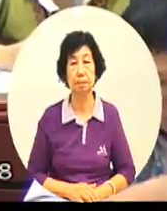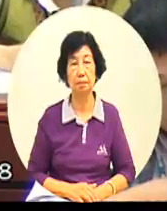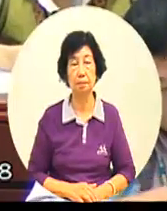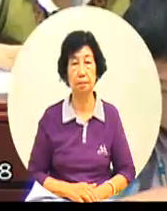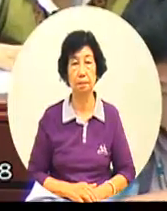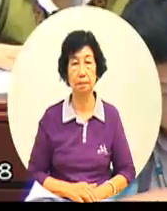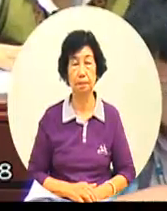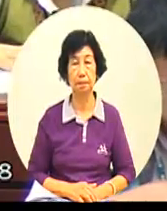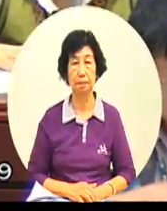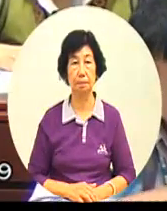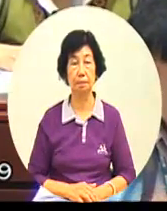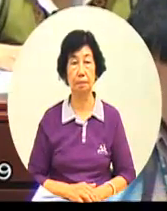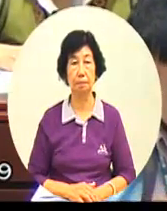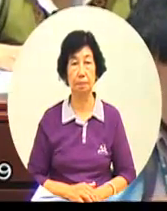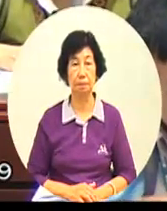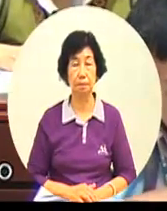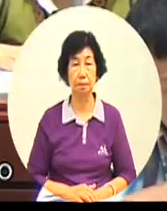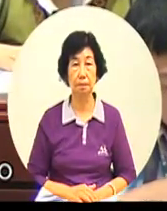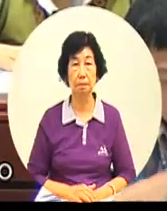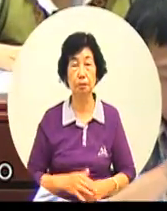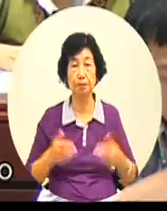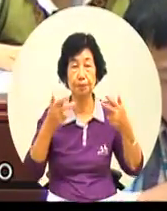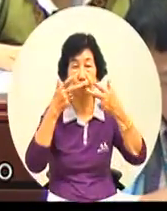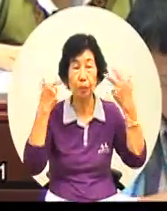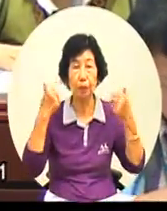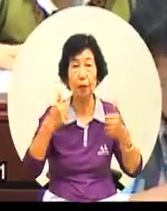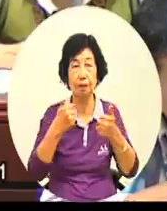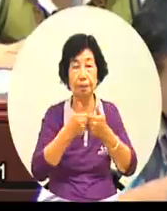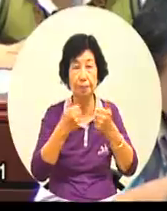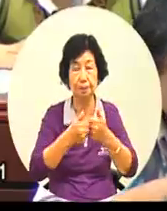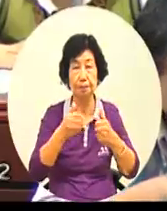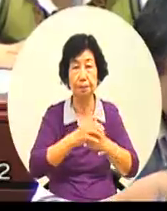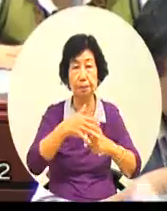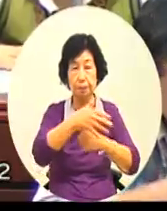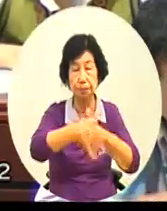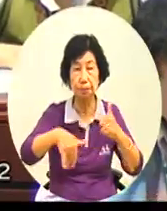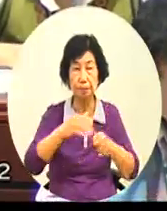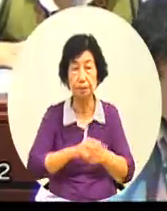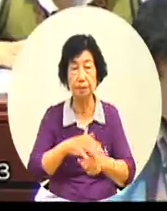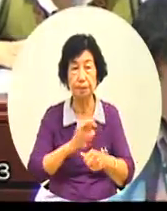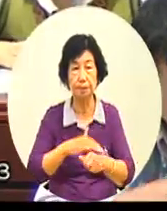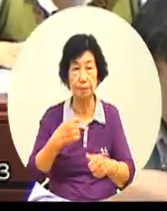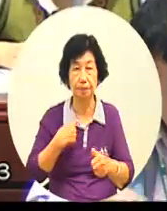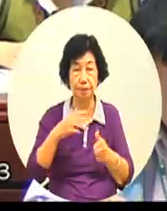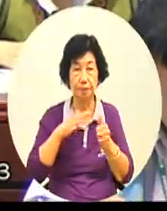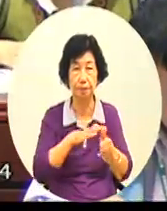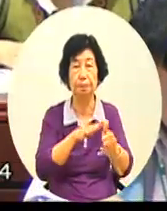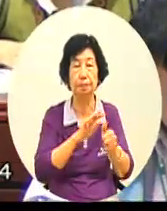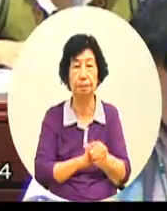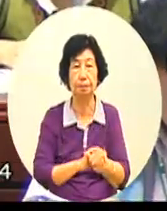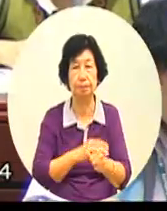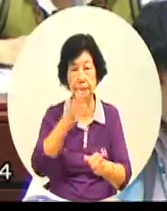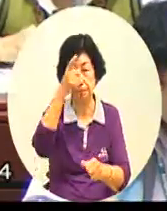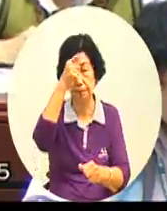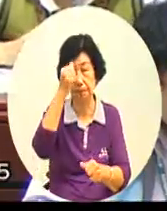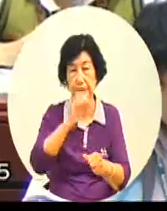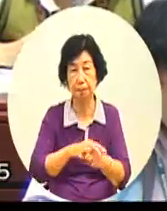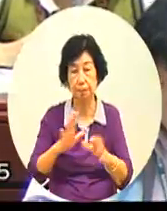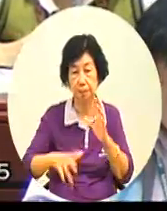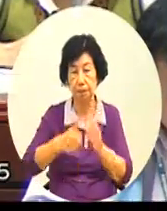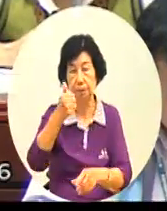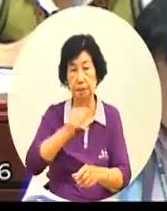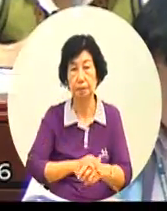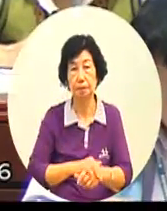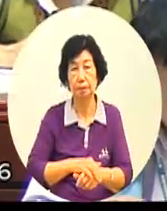教。那我想严明会是由我当主委，当然由我领军，跟黄组长当然是接受